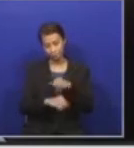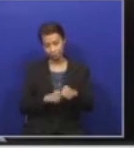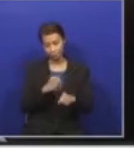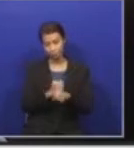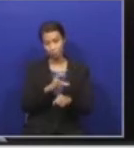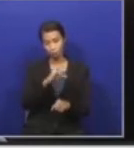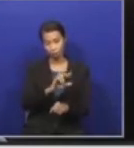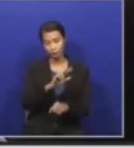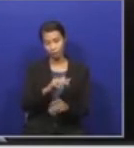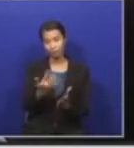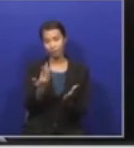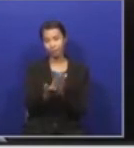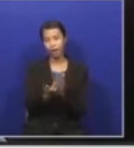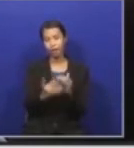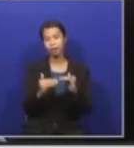งเงินไว้